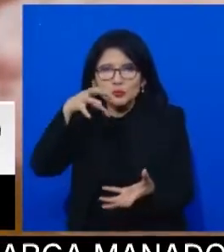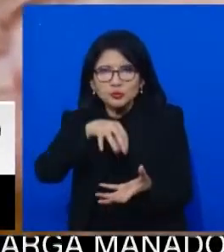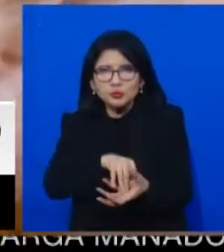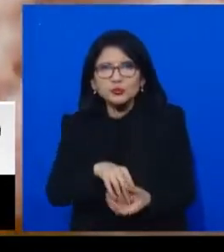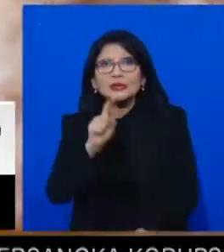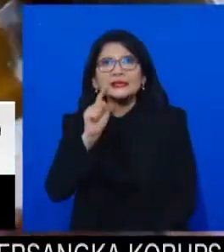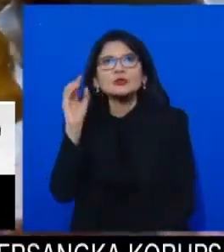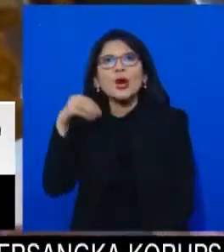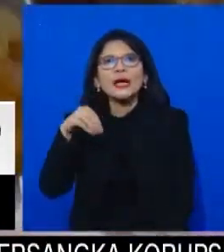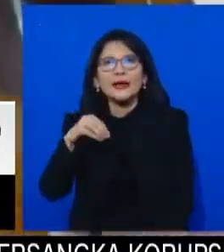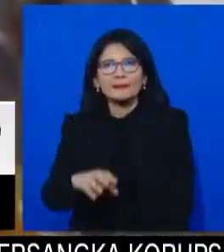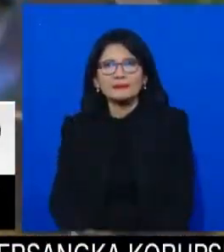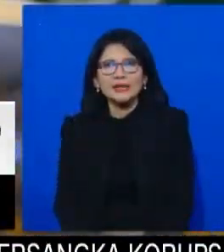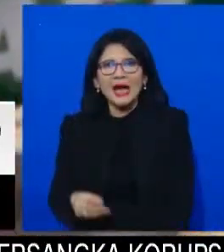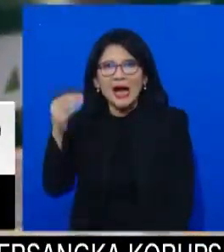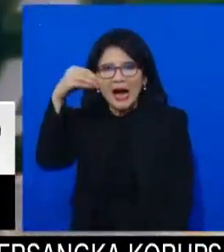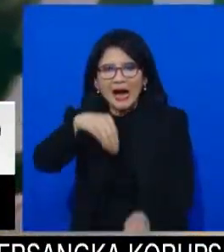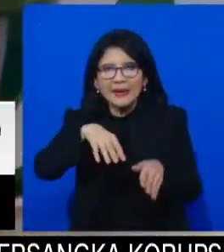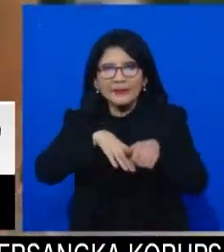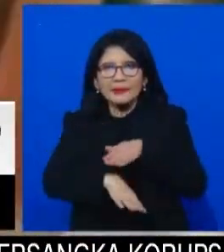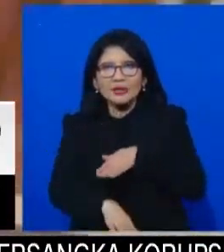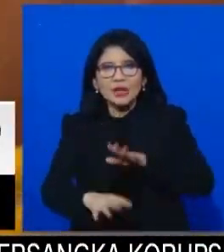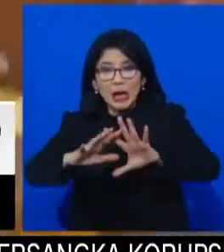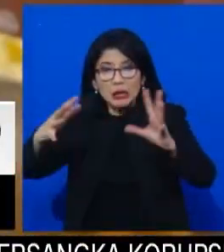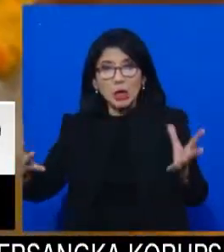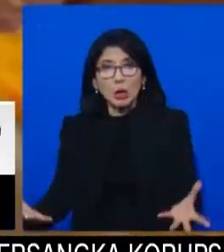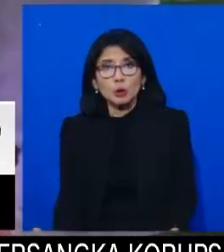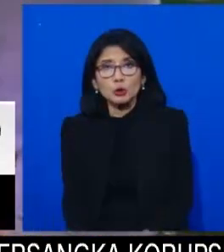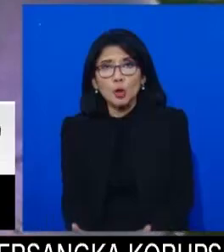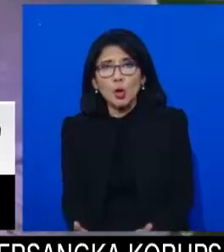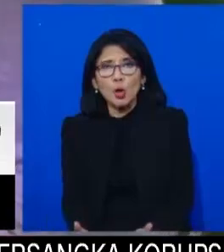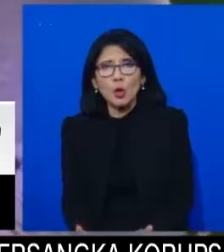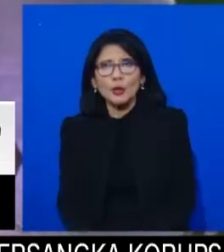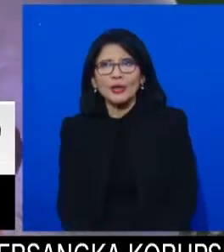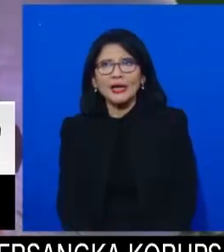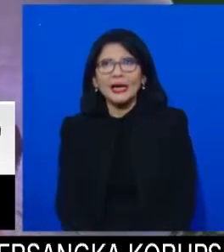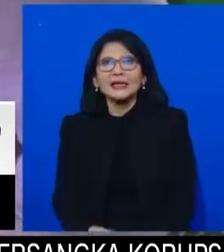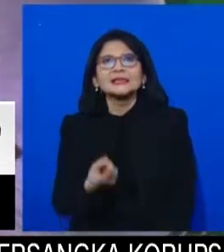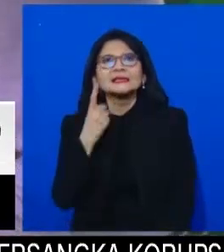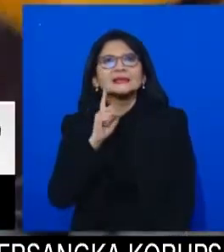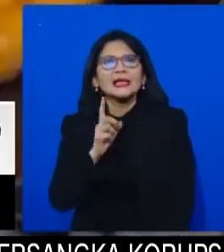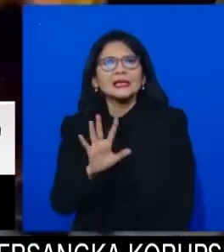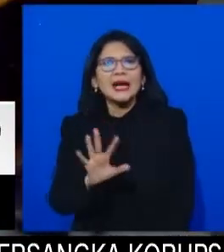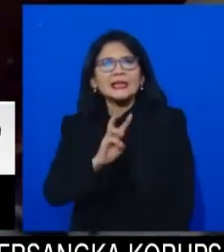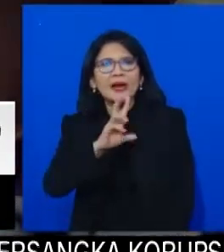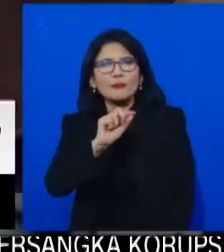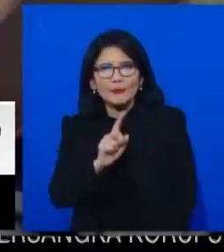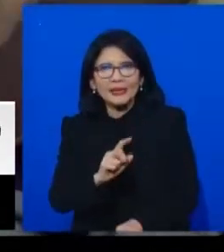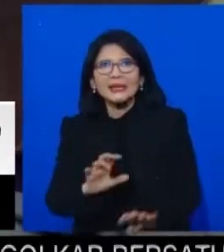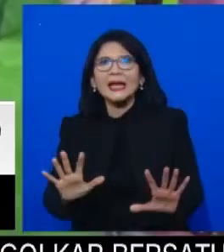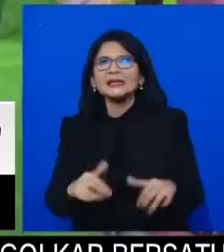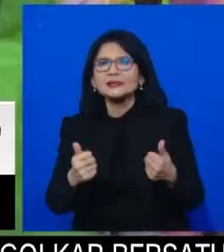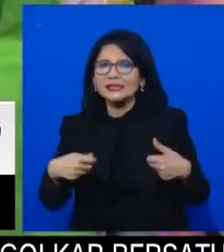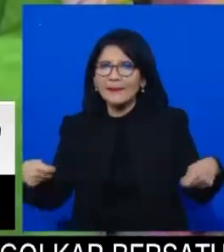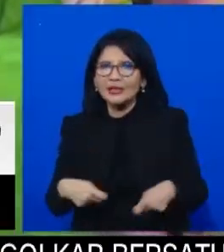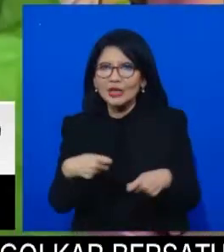ekor ayam. Lalu ayam dimasukkan ke dalam gentong jumbo berbahan tanah liat dan diasap selama setengah jam, baru siap untuk